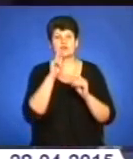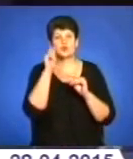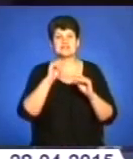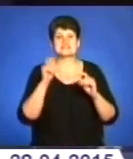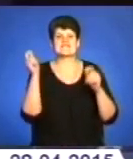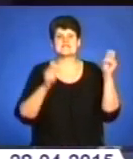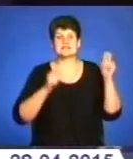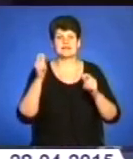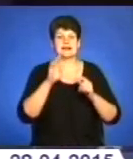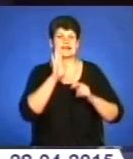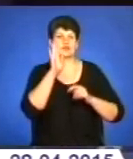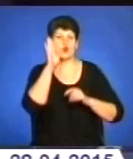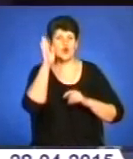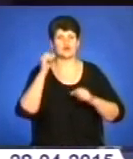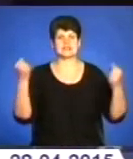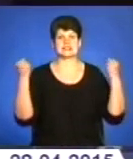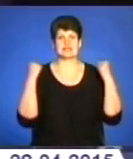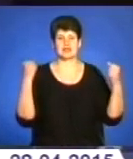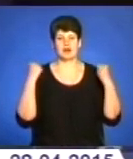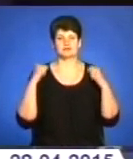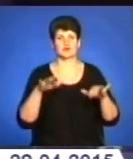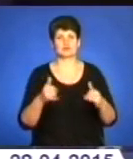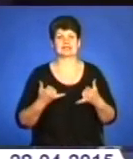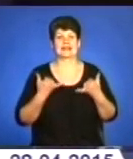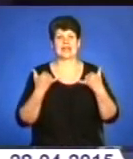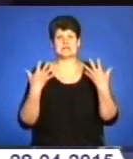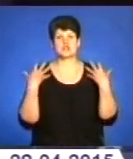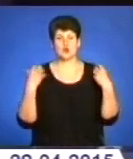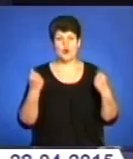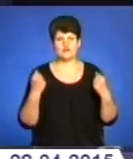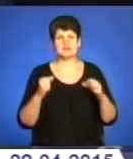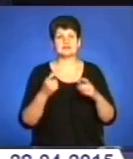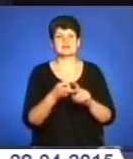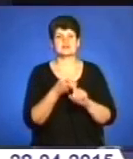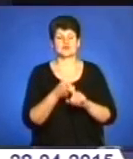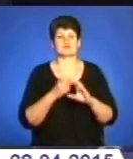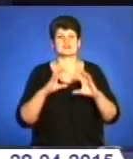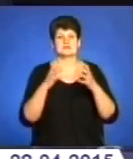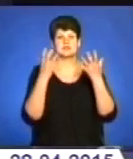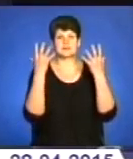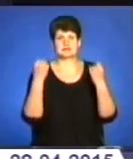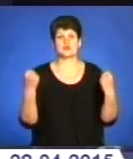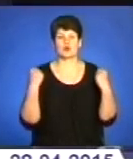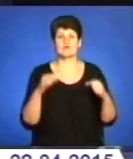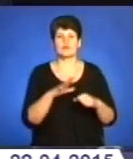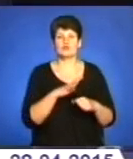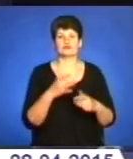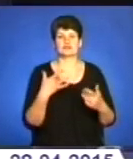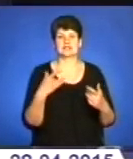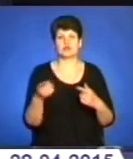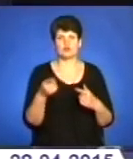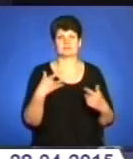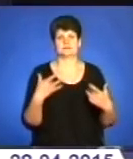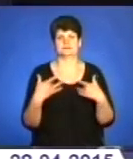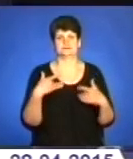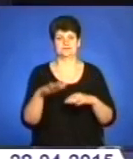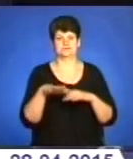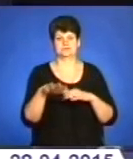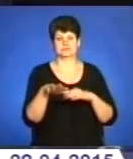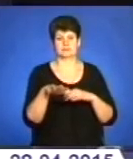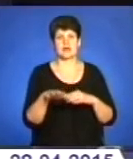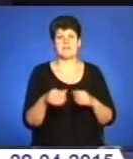Український фестиваль ранкової зарядки «Рух заради здоров'я» з нагоди Всесвітнього дня здоров'я відбувся у Тернополі на театральному майдані.